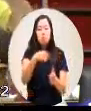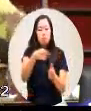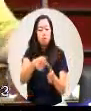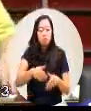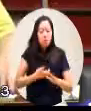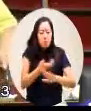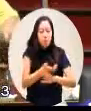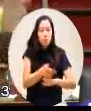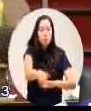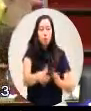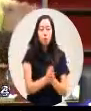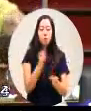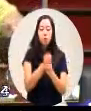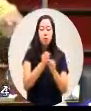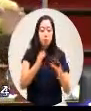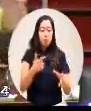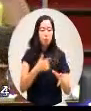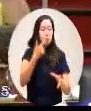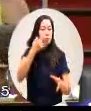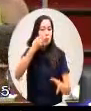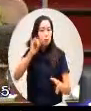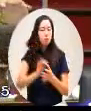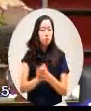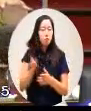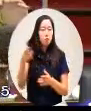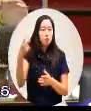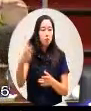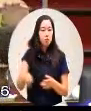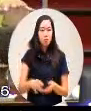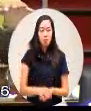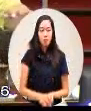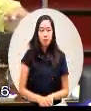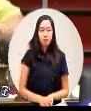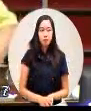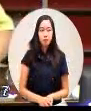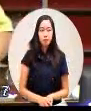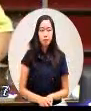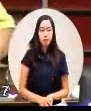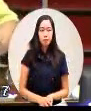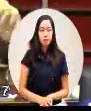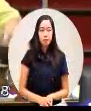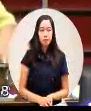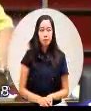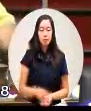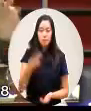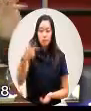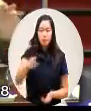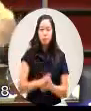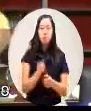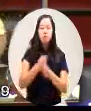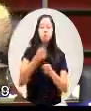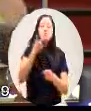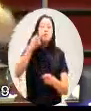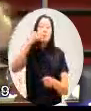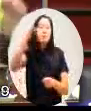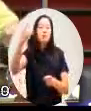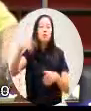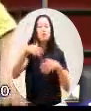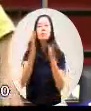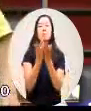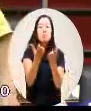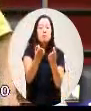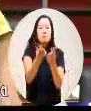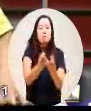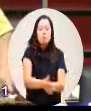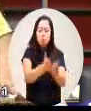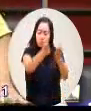到办好事，我的家长，我的做人的，做人的是大人，做人的父母，拢会感谢因